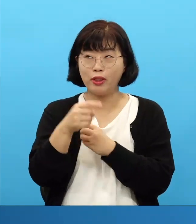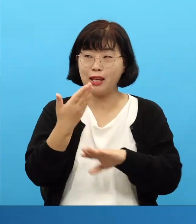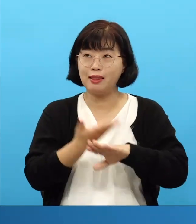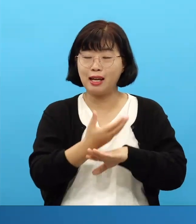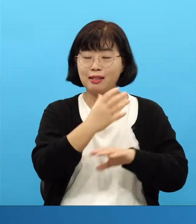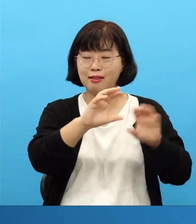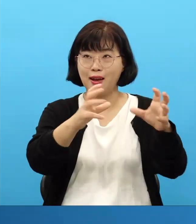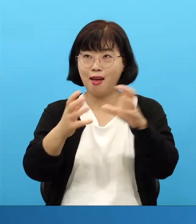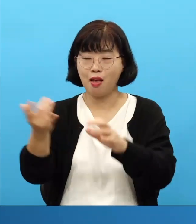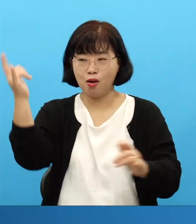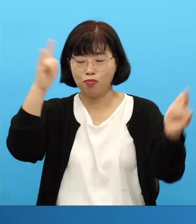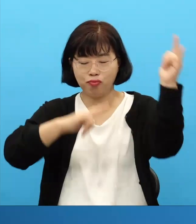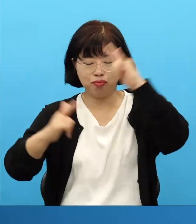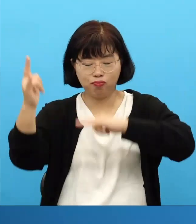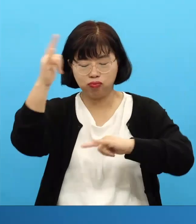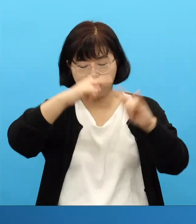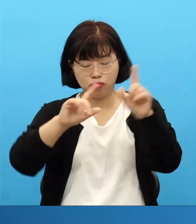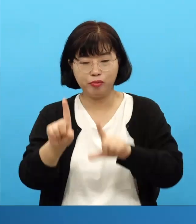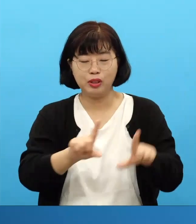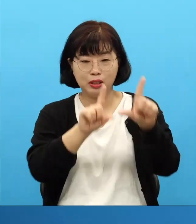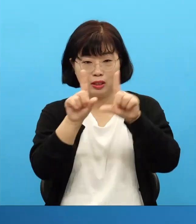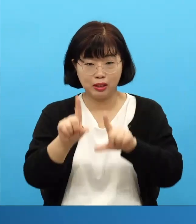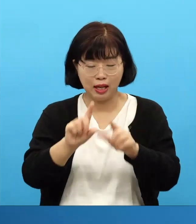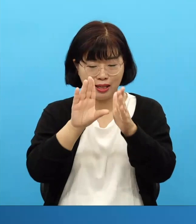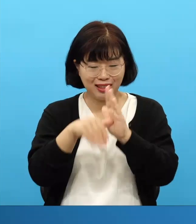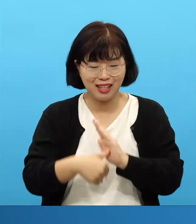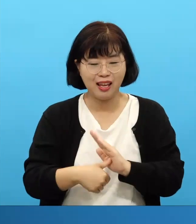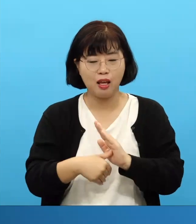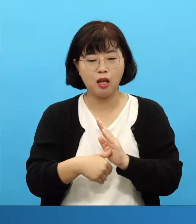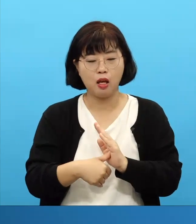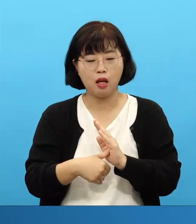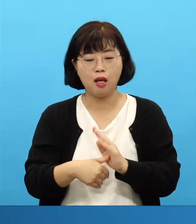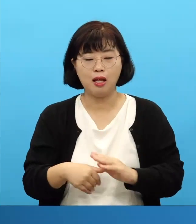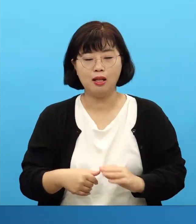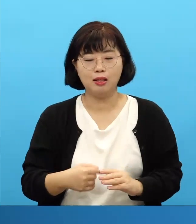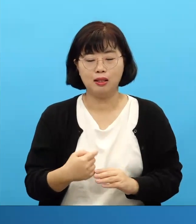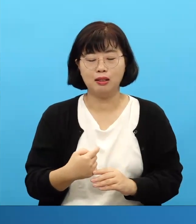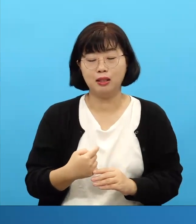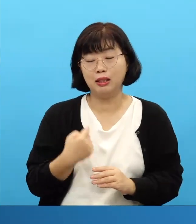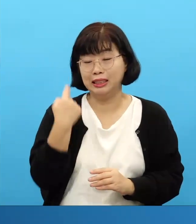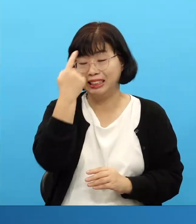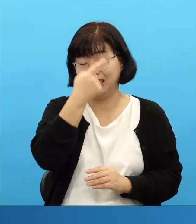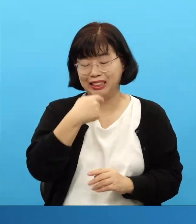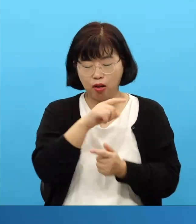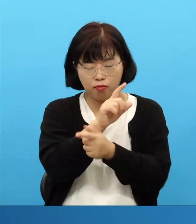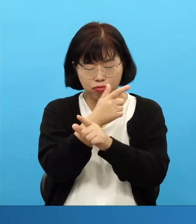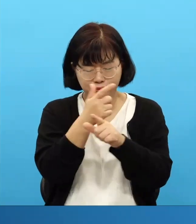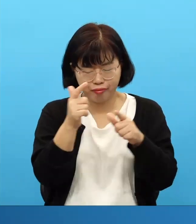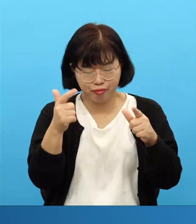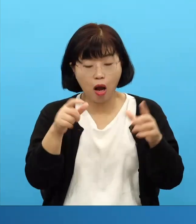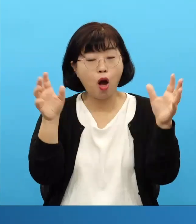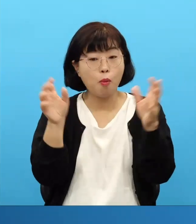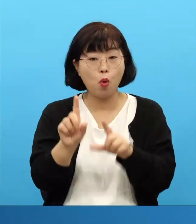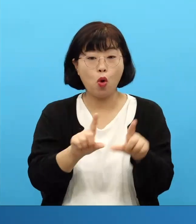to the multi-ethnic people who are in Jeju right now. 그래서 지금부터 시작하세요. So starting now, begin.